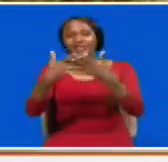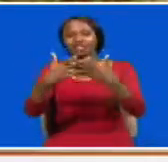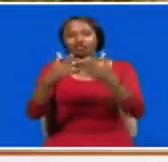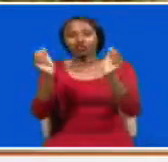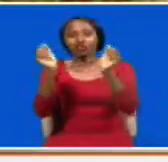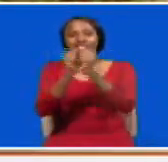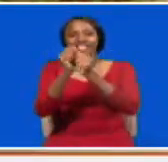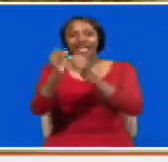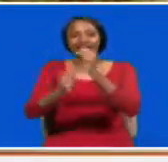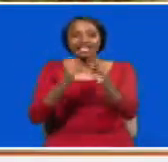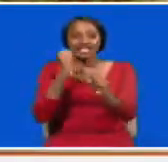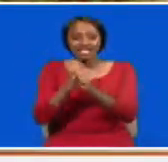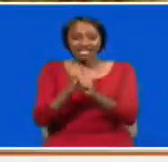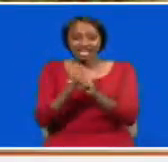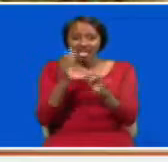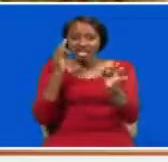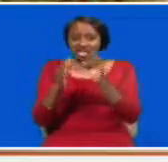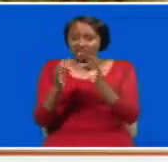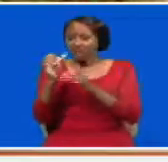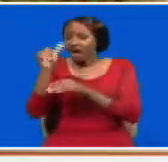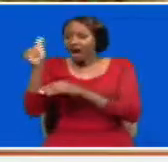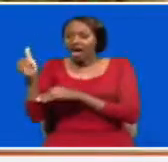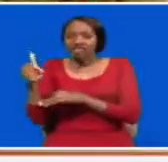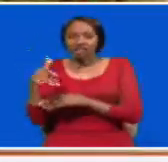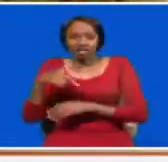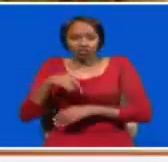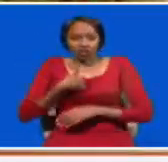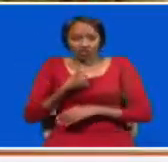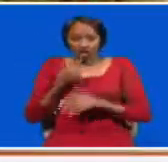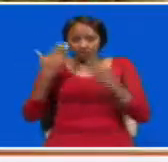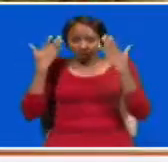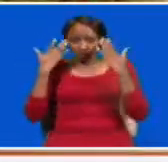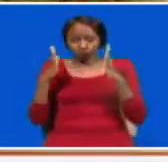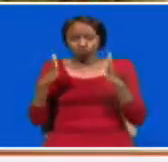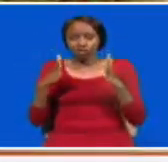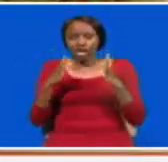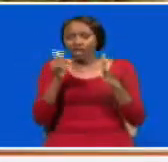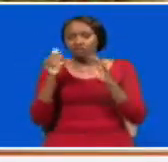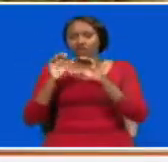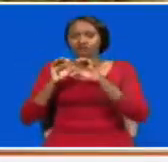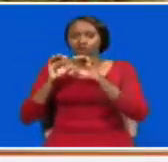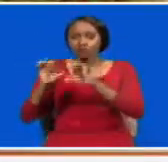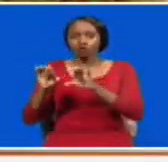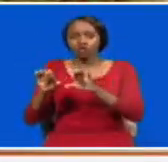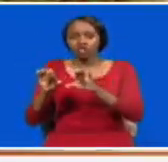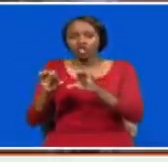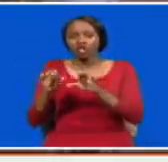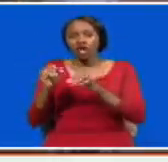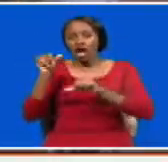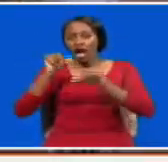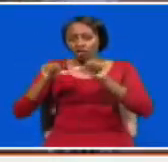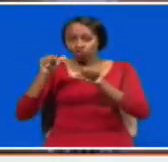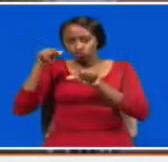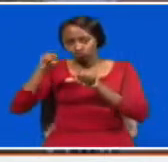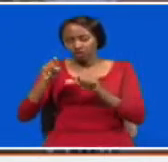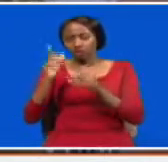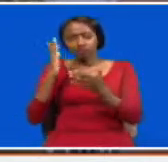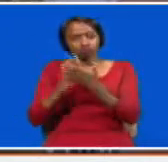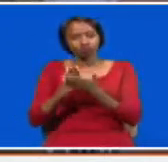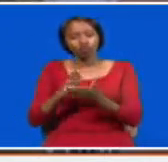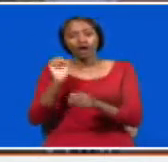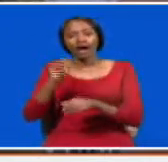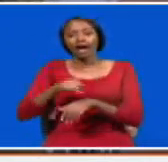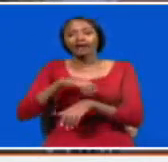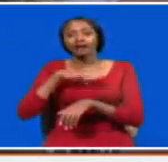For non-consensual homosexual acts, we are putting death. Tarehe 24